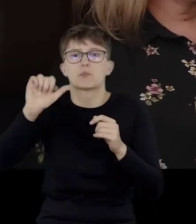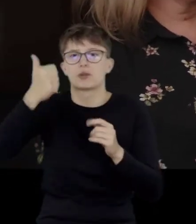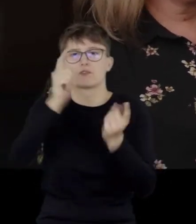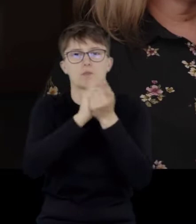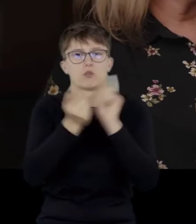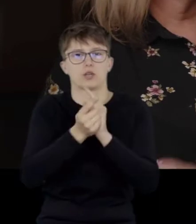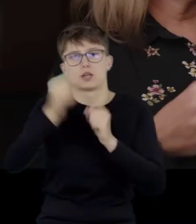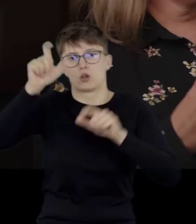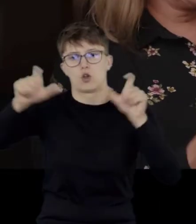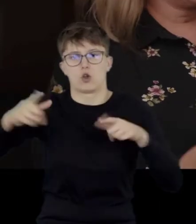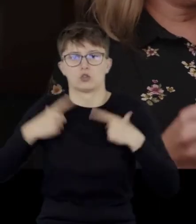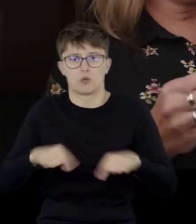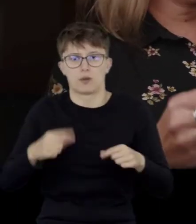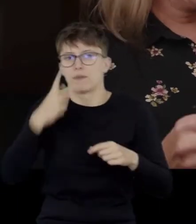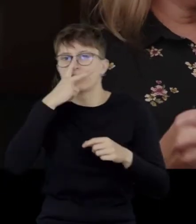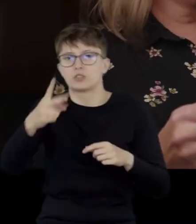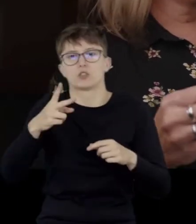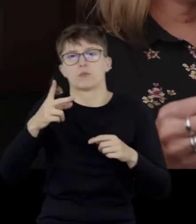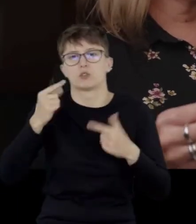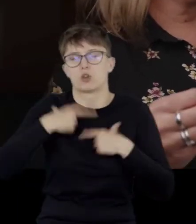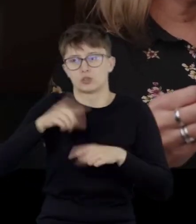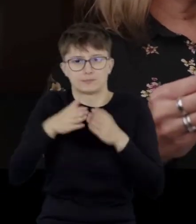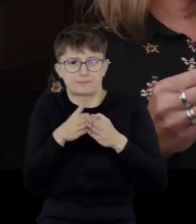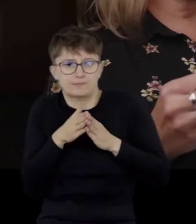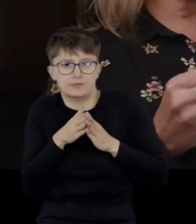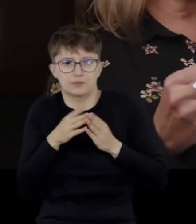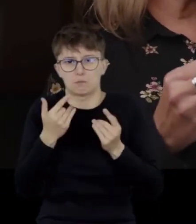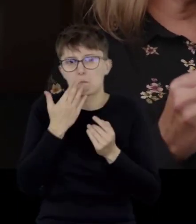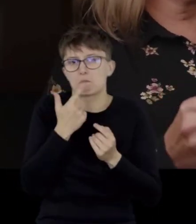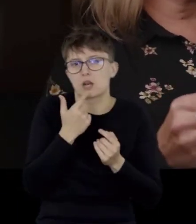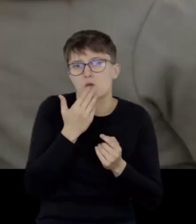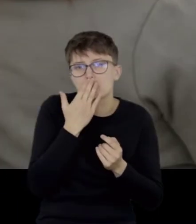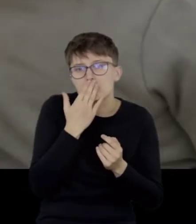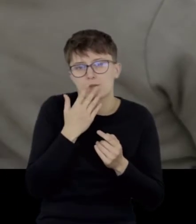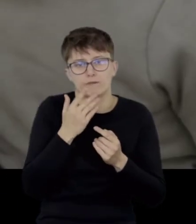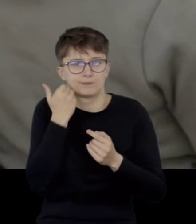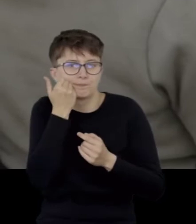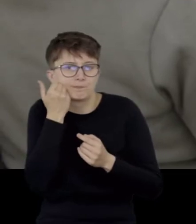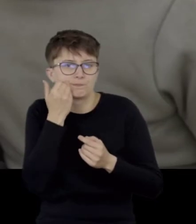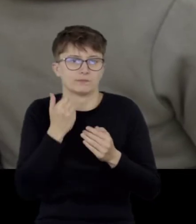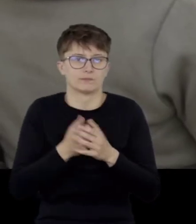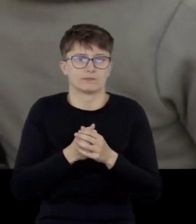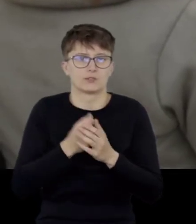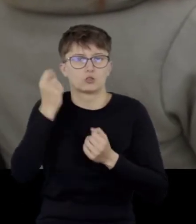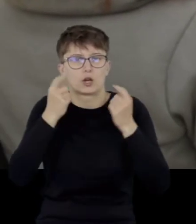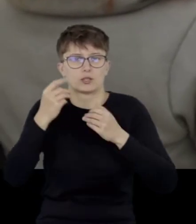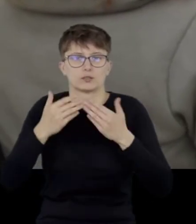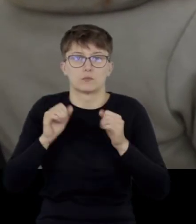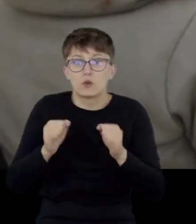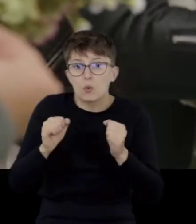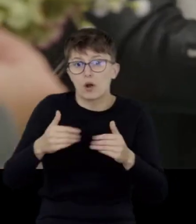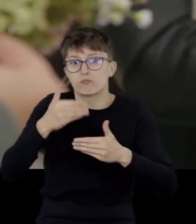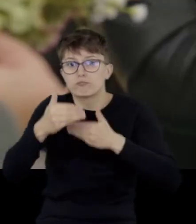że tak jak po pierwszych spotkaniach z osobami widzimy, że są to osoby skryte, małomówne, tak